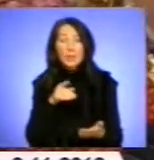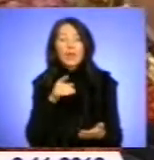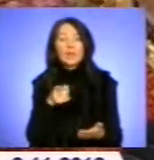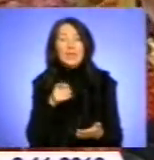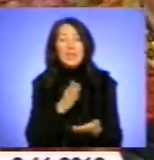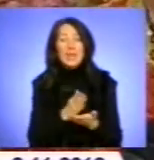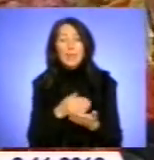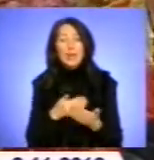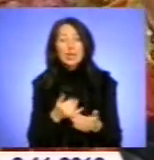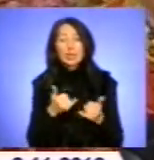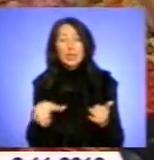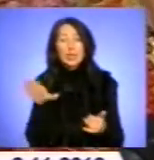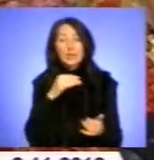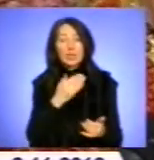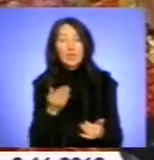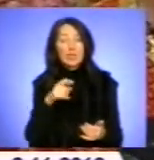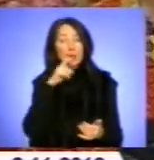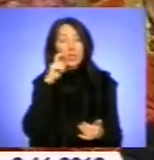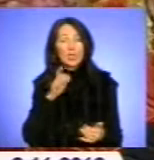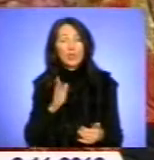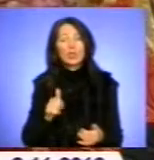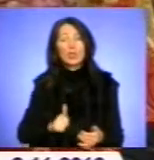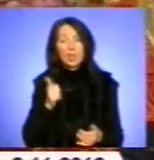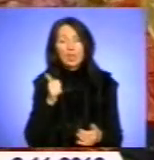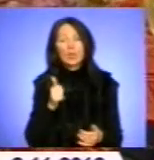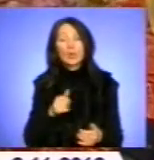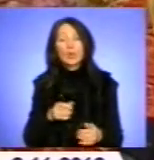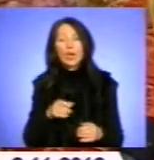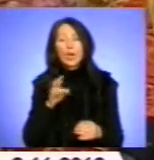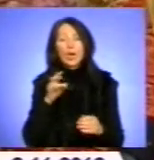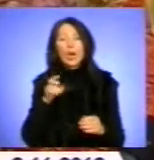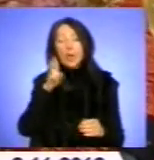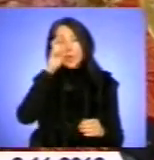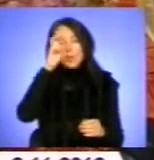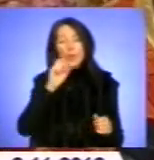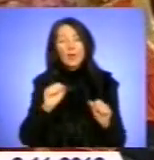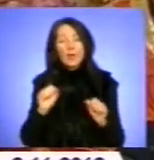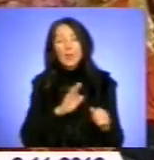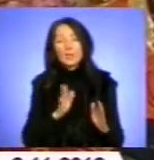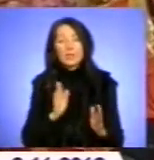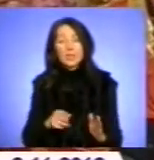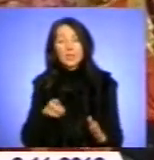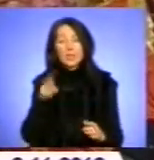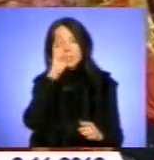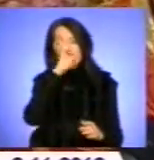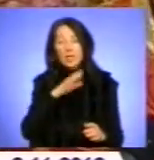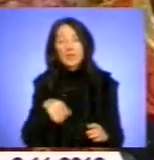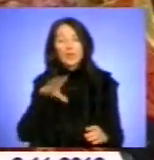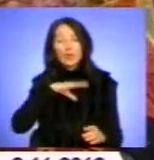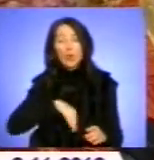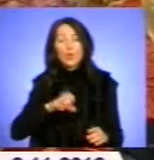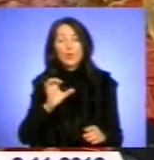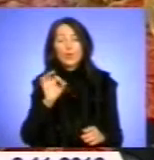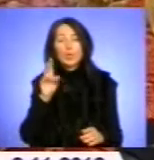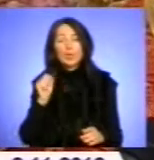для цілої України. Будьте гідними, достойними правителями не тільки держави, але як в духовному, так в соціальному, так